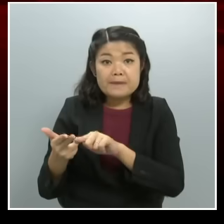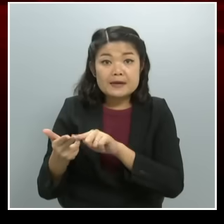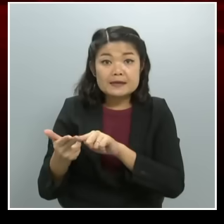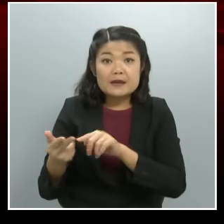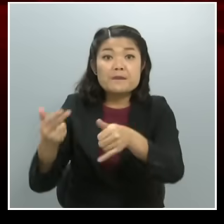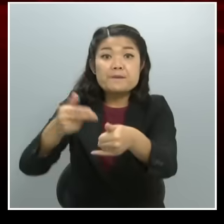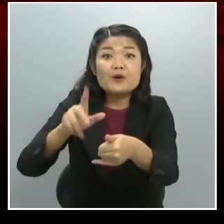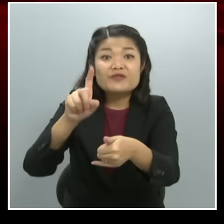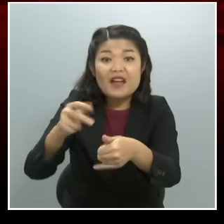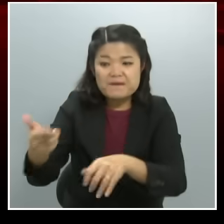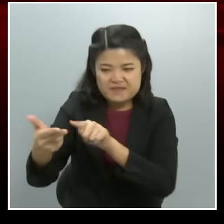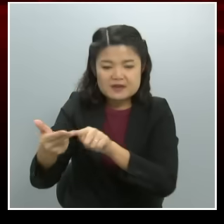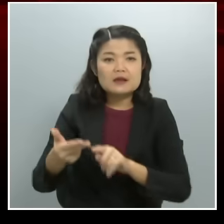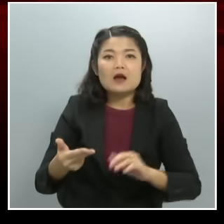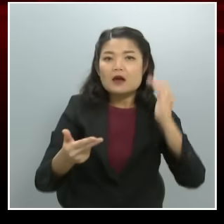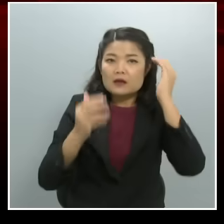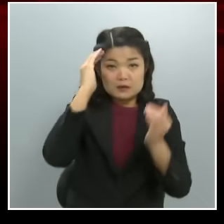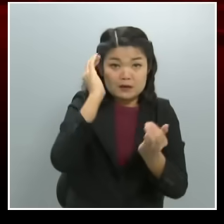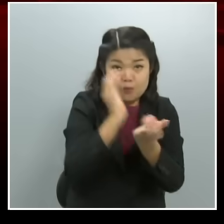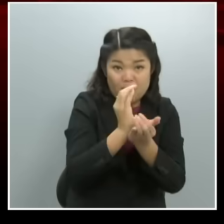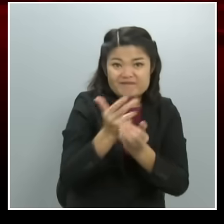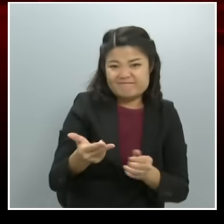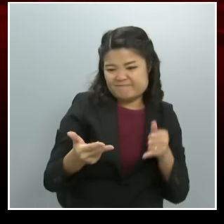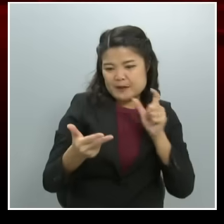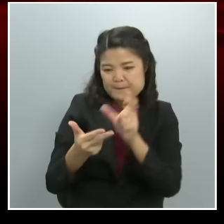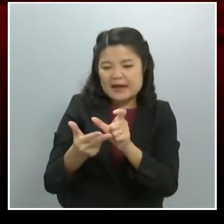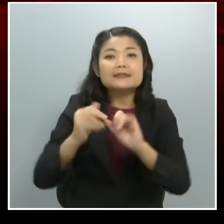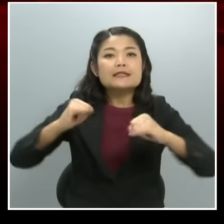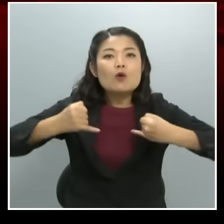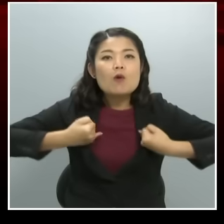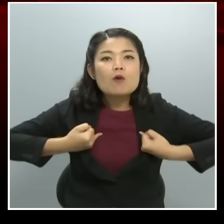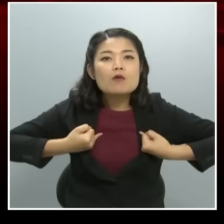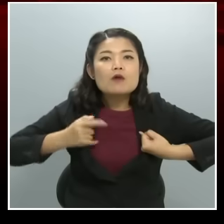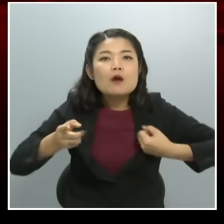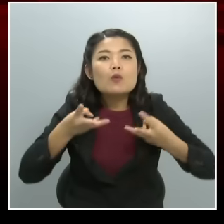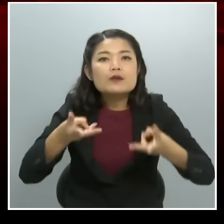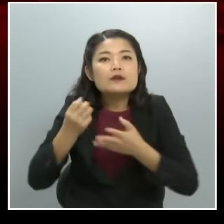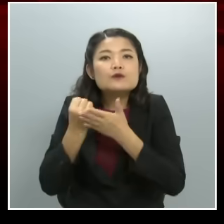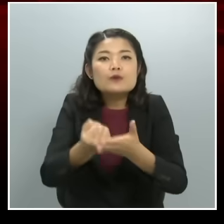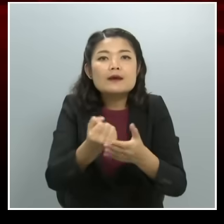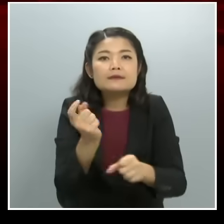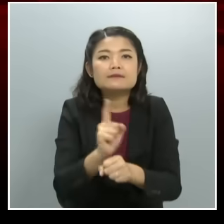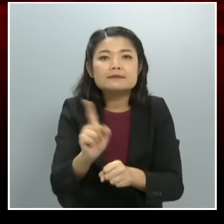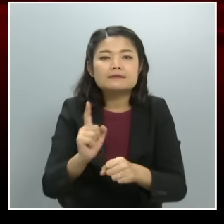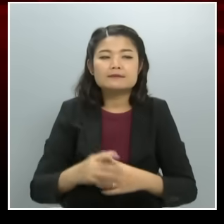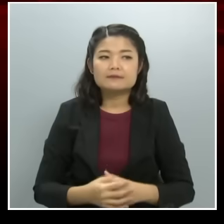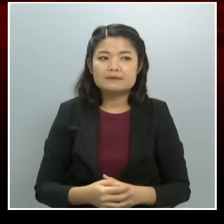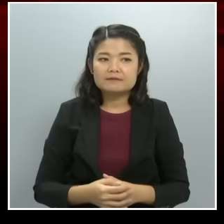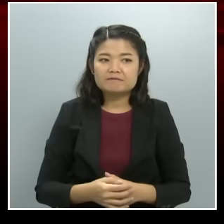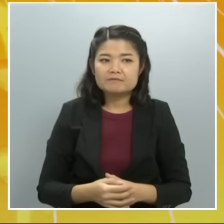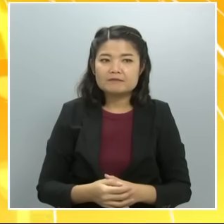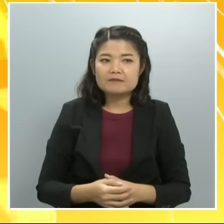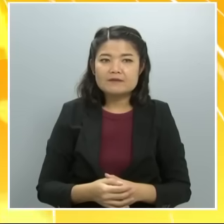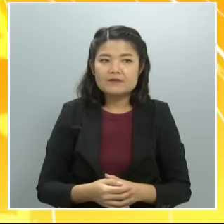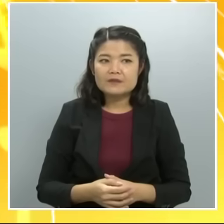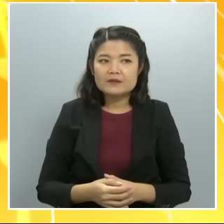ศิวกรและยังมีการช่วยเหลือโดยร้อยตำรวจโทนิมิตเป็นคนนำกำนันน